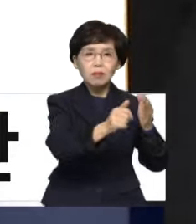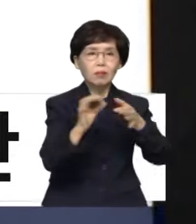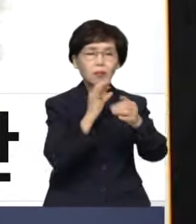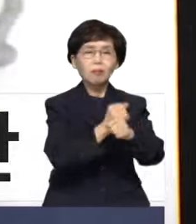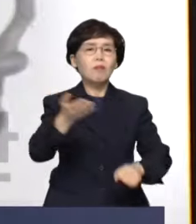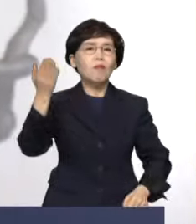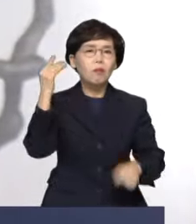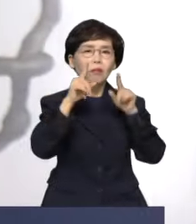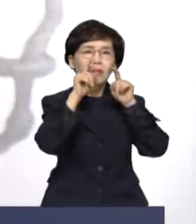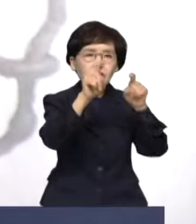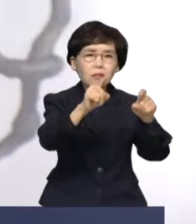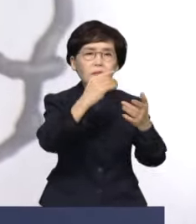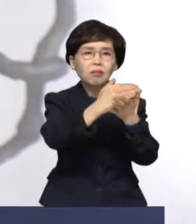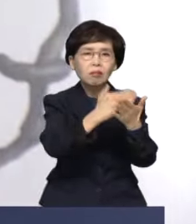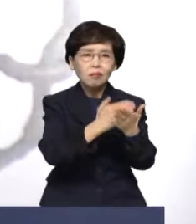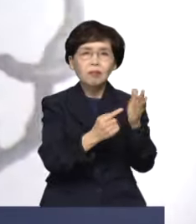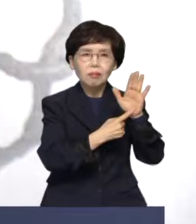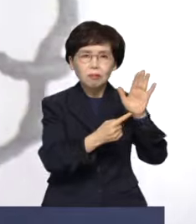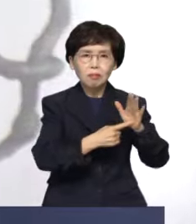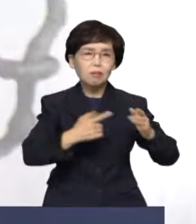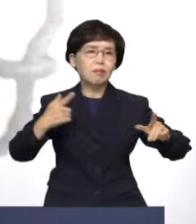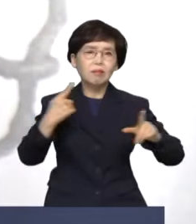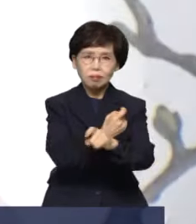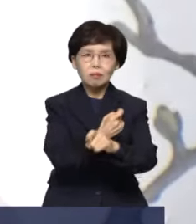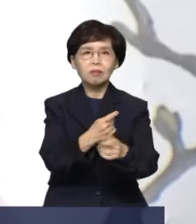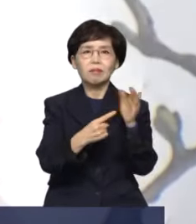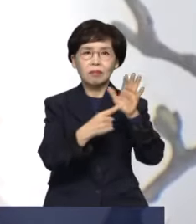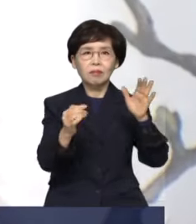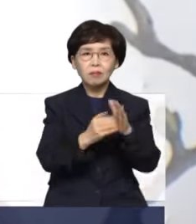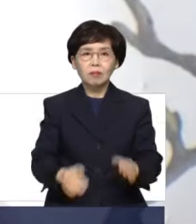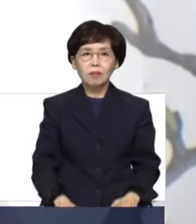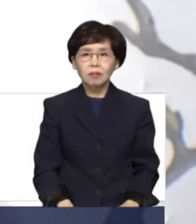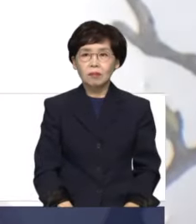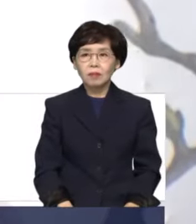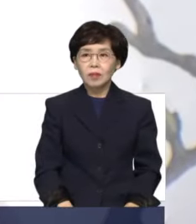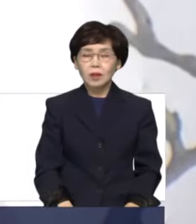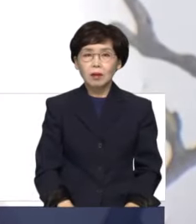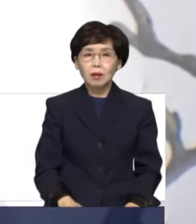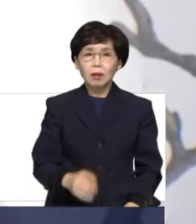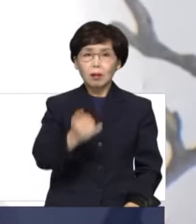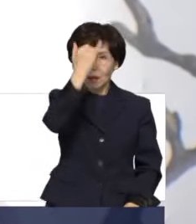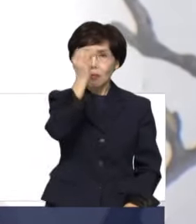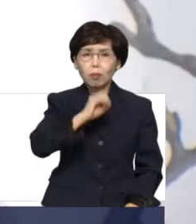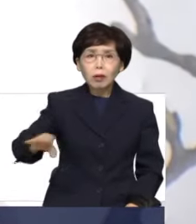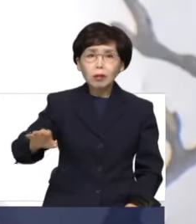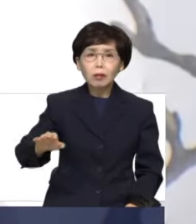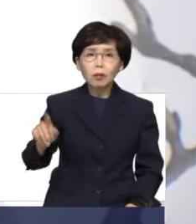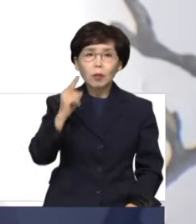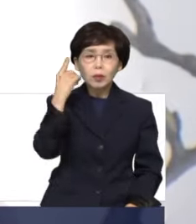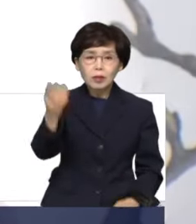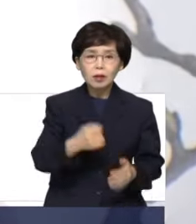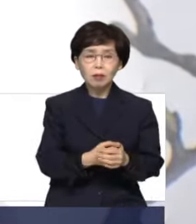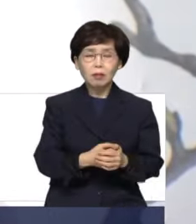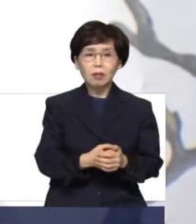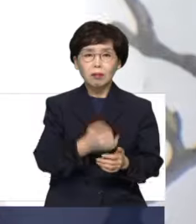과거 의혹들을 열거하며 그대로 받아쳤습니다. 패륜이 뭐죠? 패륜 홍수